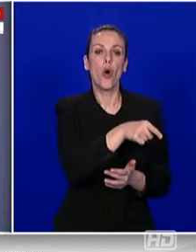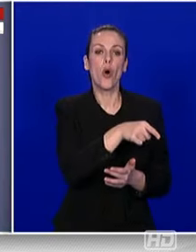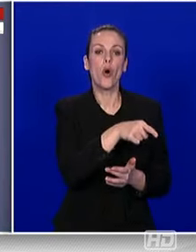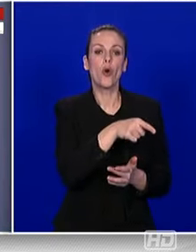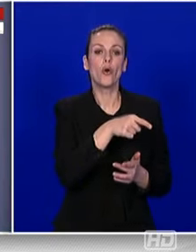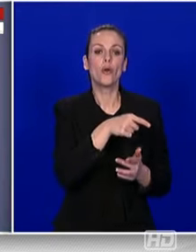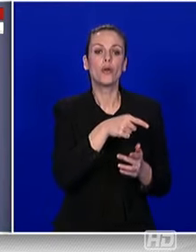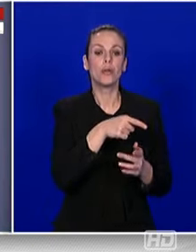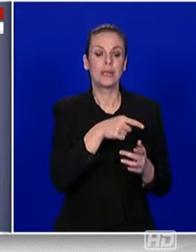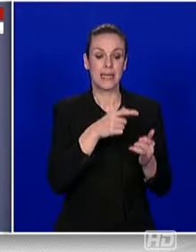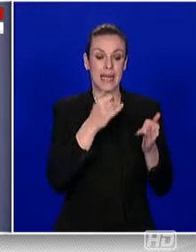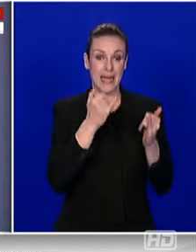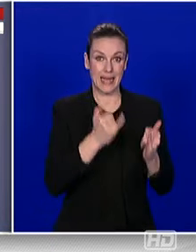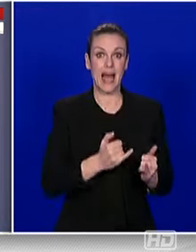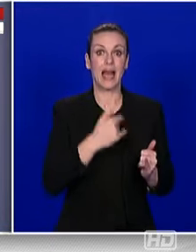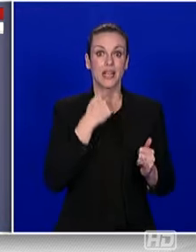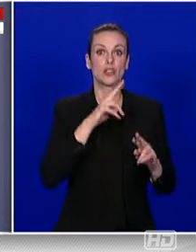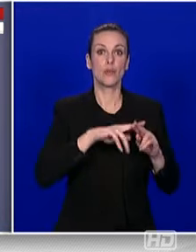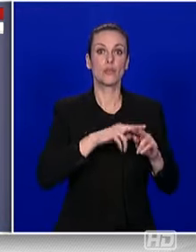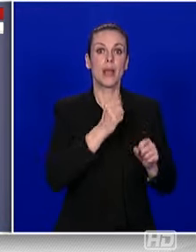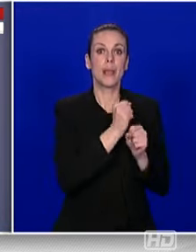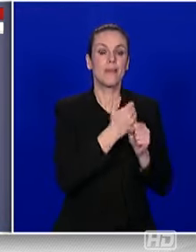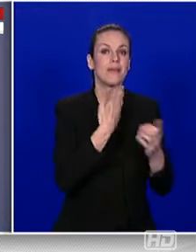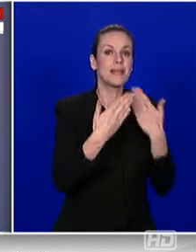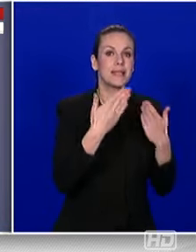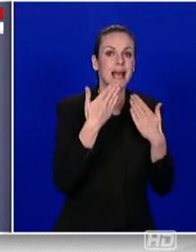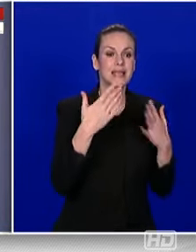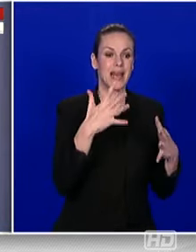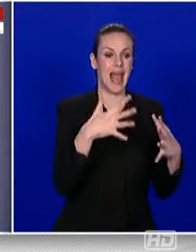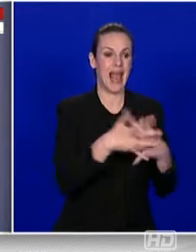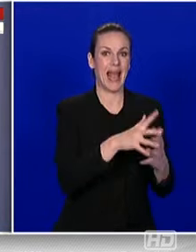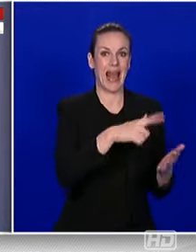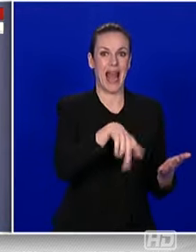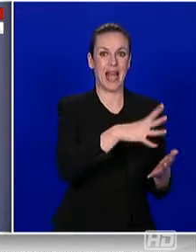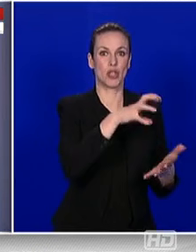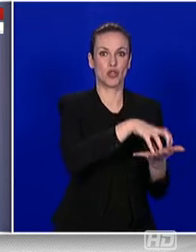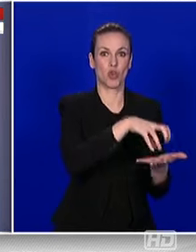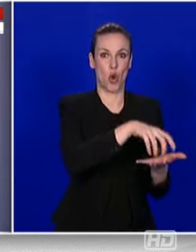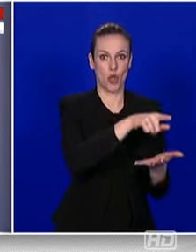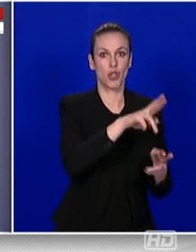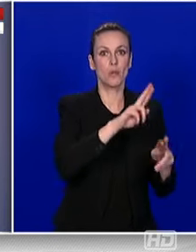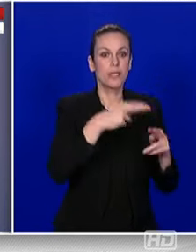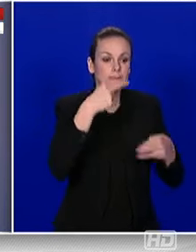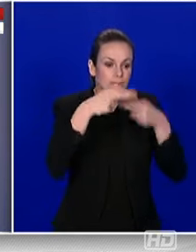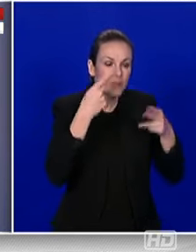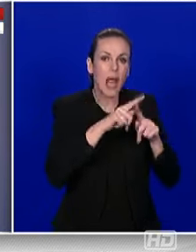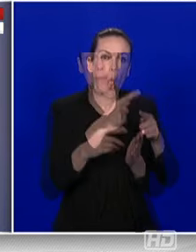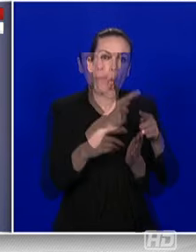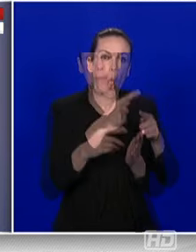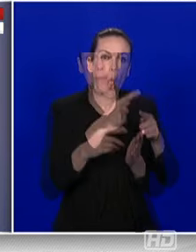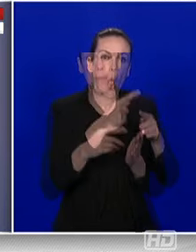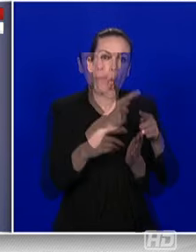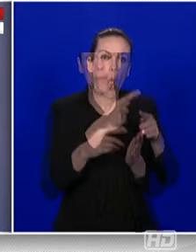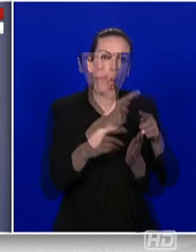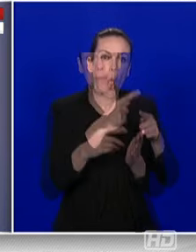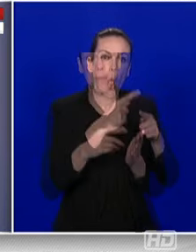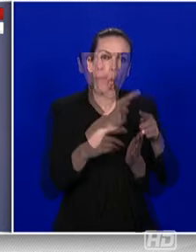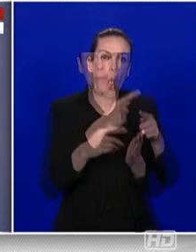za danas sastanak gradskog stožera gdje će još razmatrati te detalje. Dakle, ono